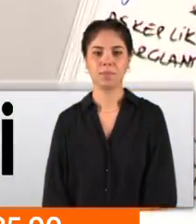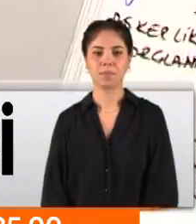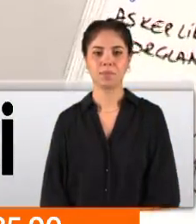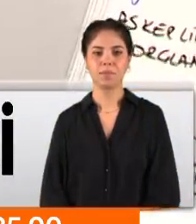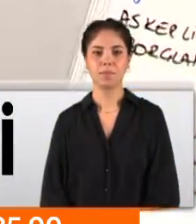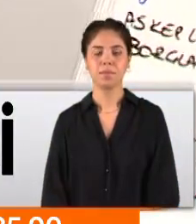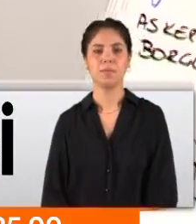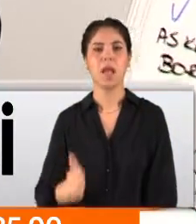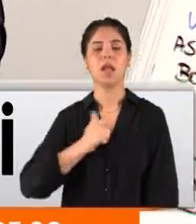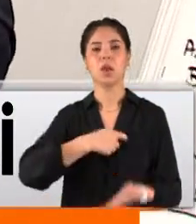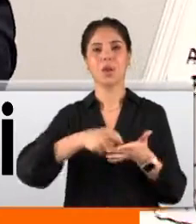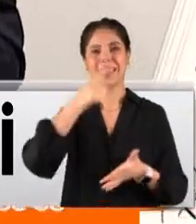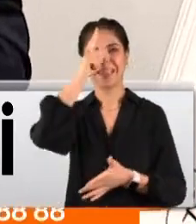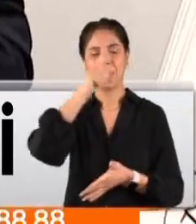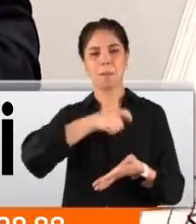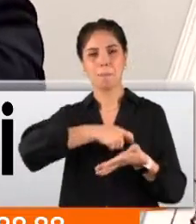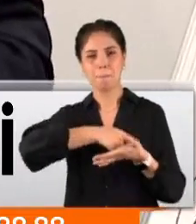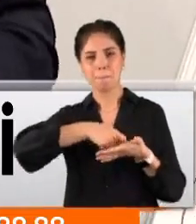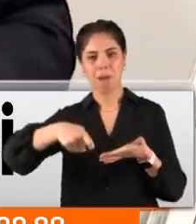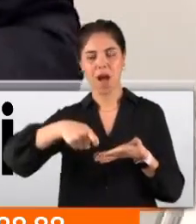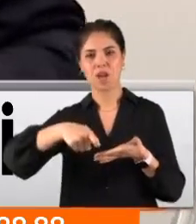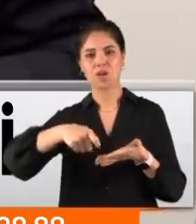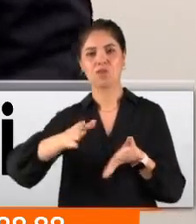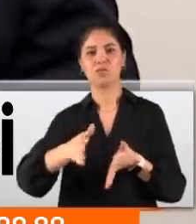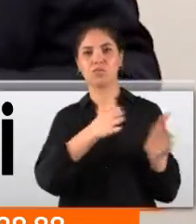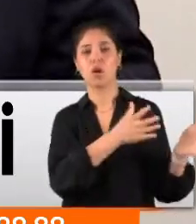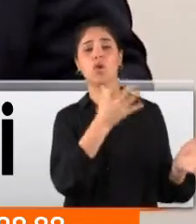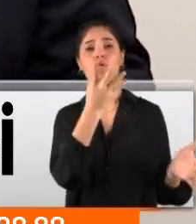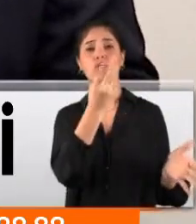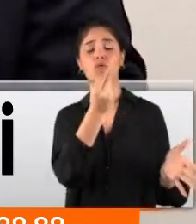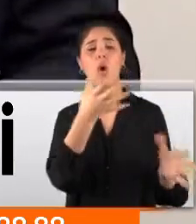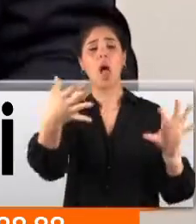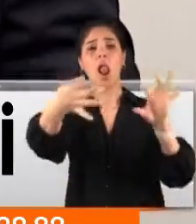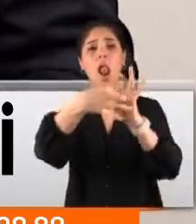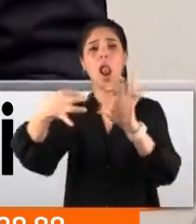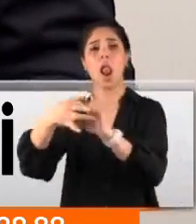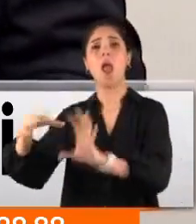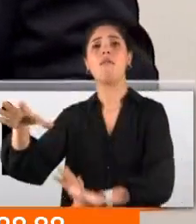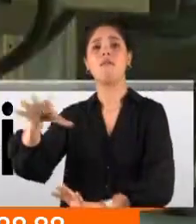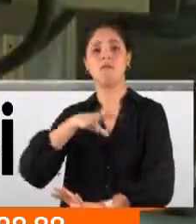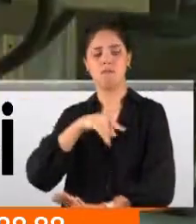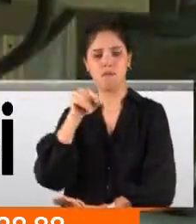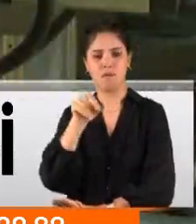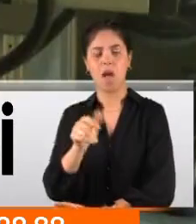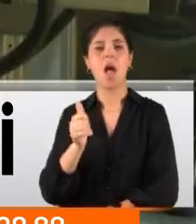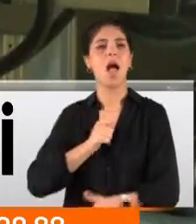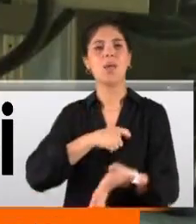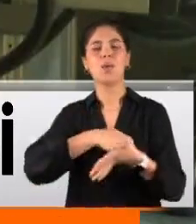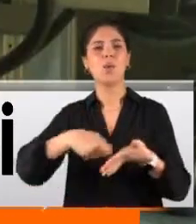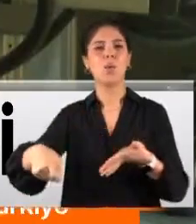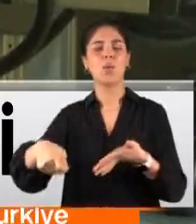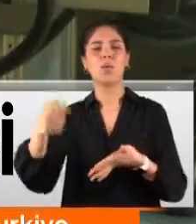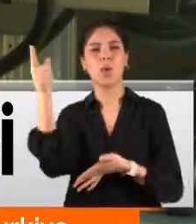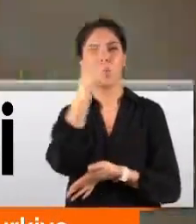Asgari ücret tek başına bir maaş olmaktan çok birçok kalemi etkileyen bir gösterge rakamı. Asgari ücretteki net